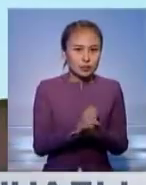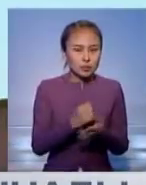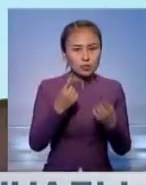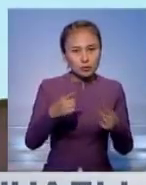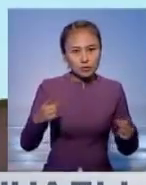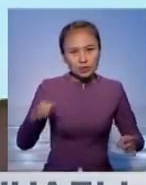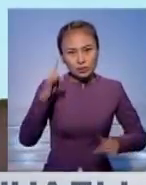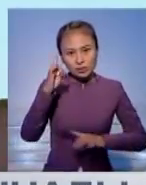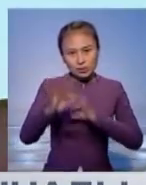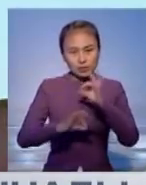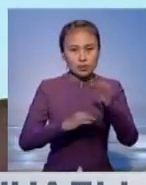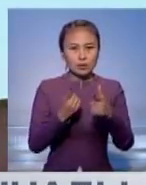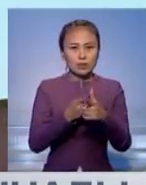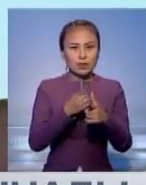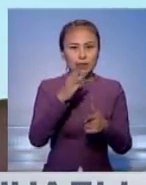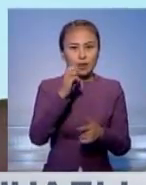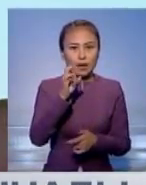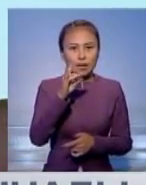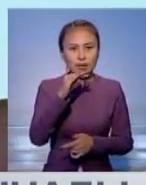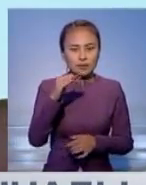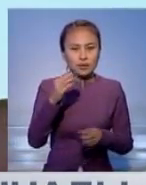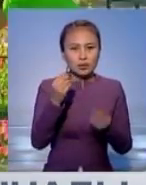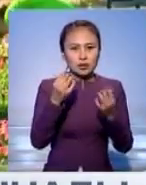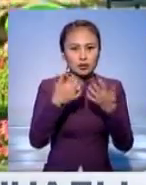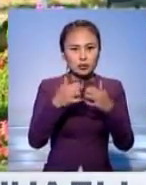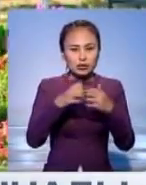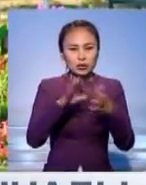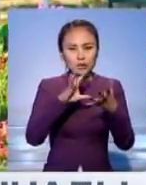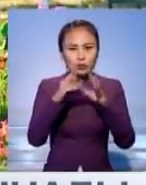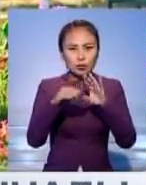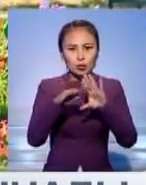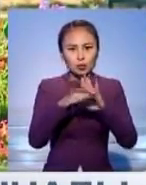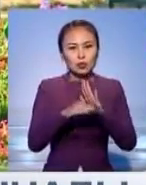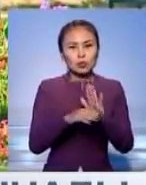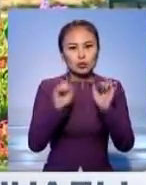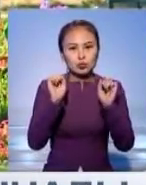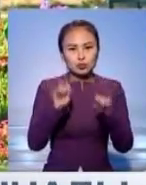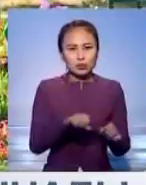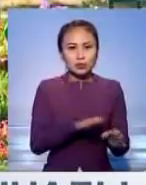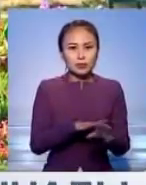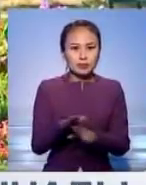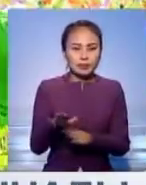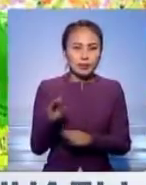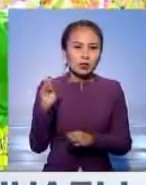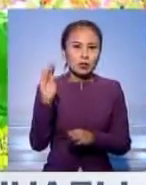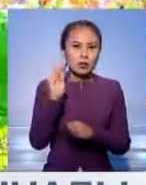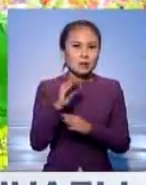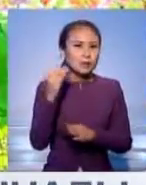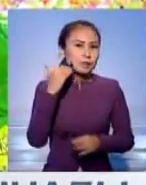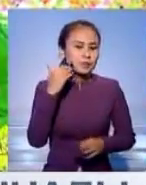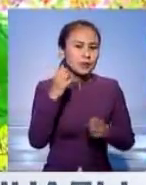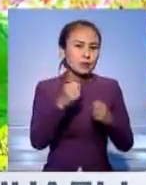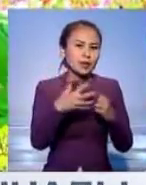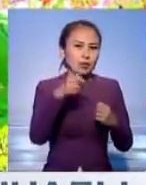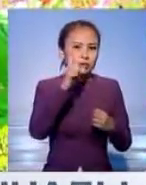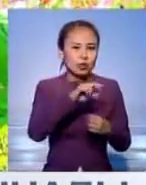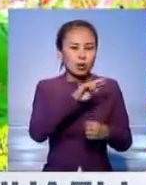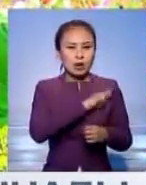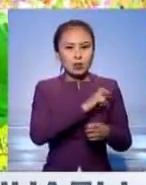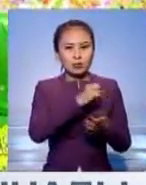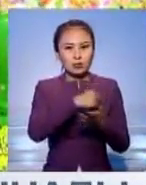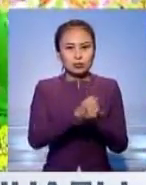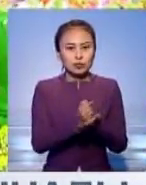тигізеді. Өзгеге тәуелділіктен арылып, тариф бағамын реттеуге де мол мүмкіндік туады, дейді мамандар. Сондай-ақ шамамен 15 адам тұрақты